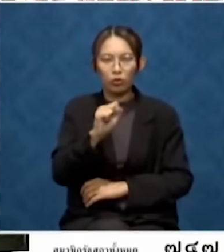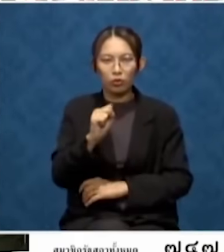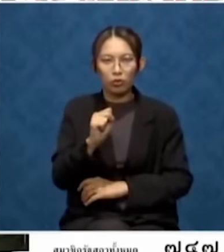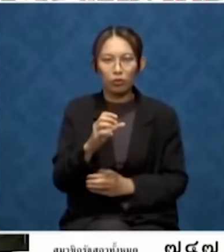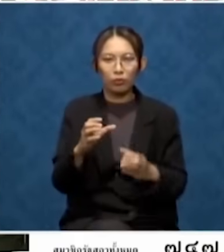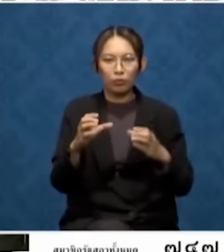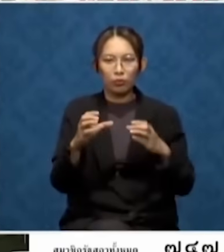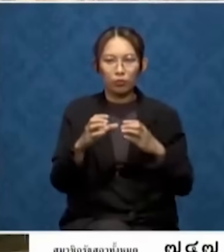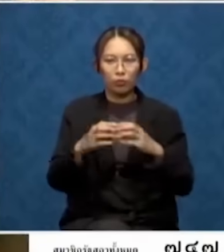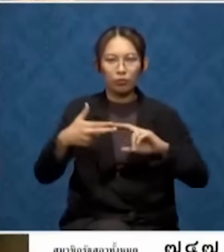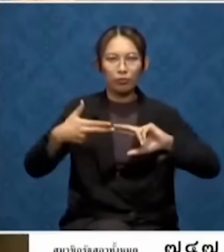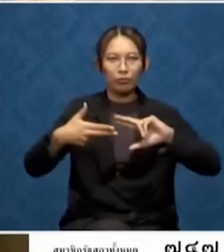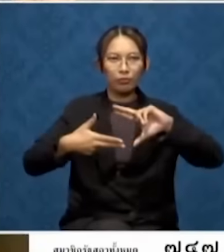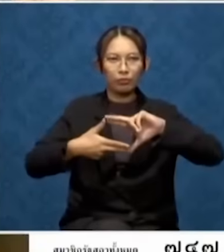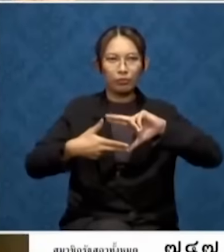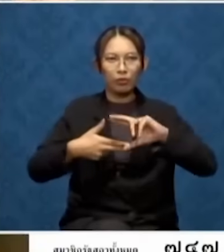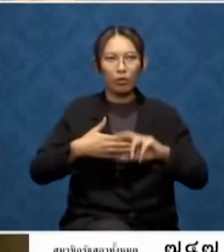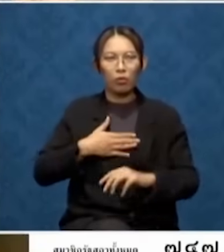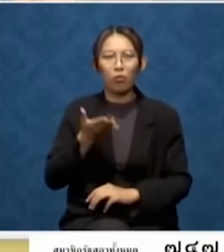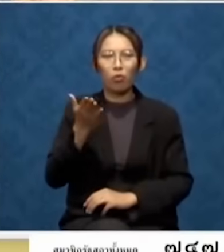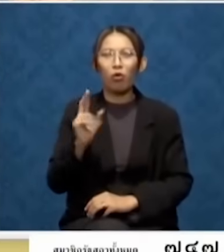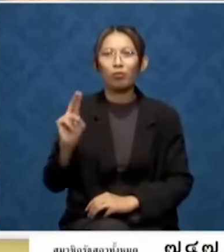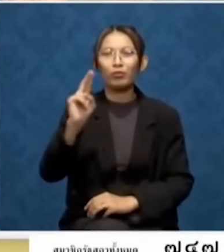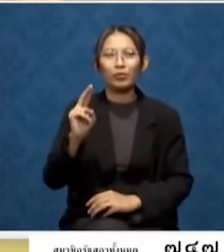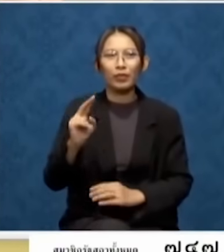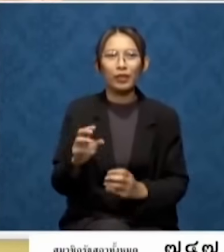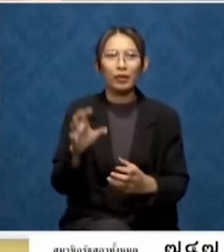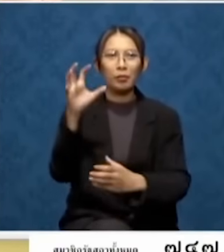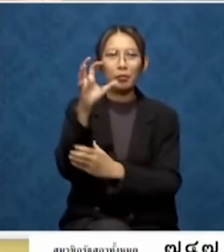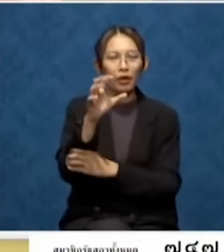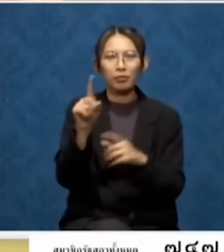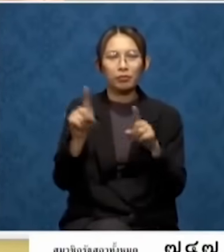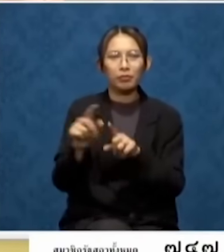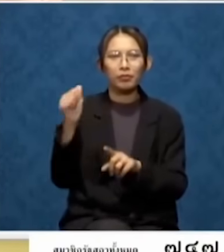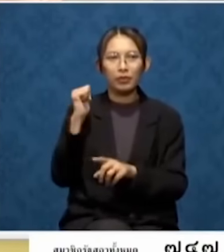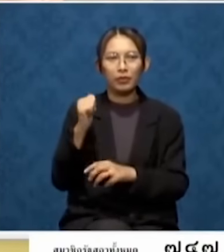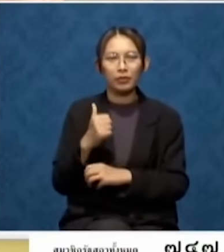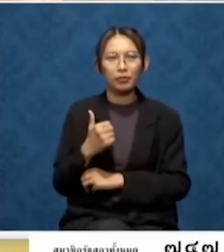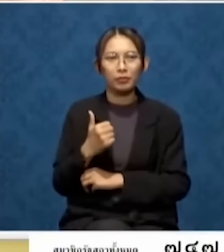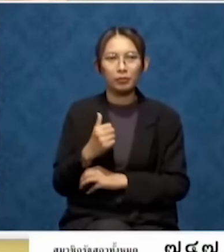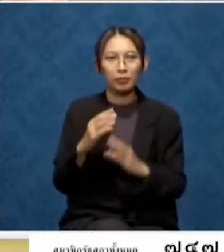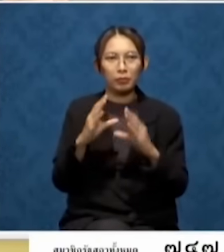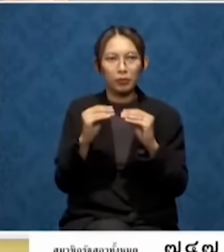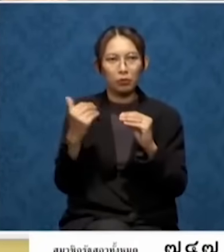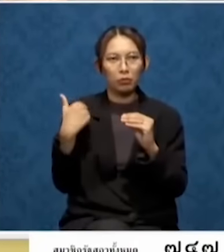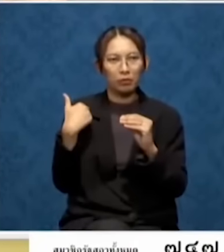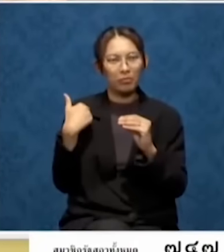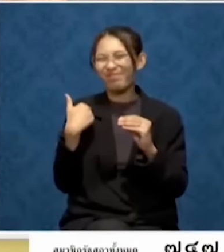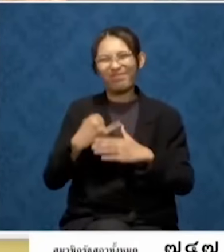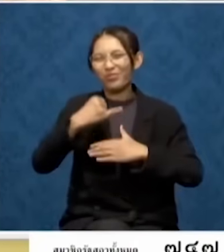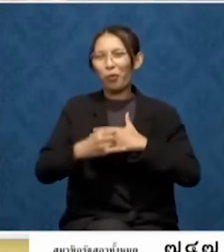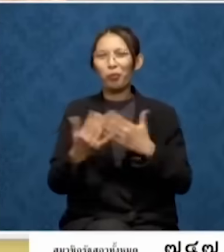ชารัฐผมก็ขอใช้ข้อบังคับการประชุมรัฐสภาข้อเดิมครับท่านประธานครับมันไม่จบ